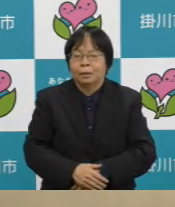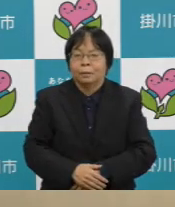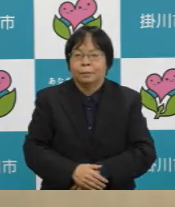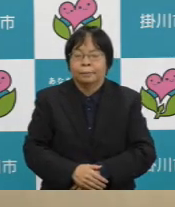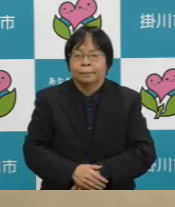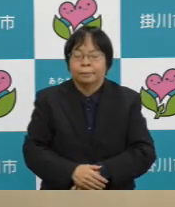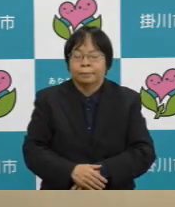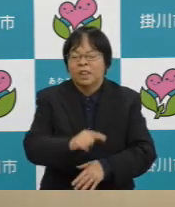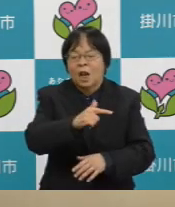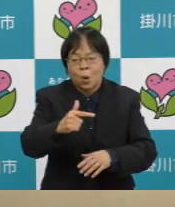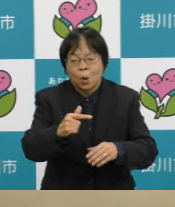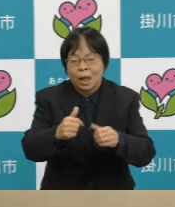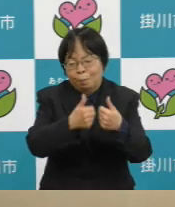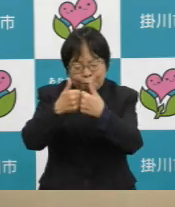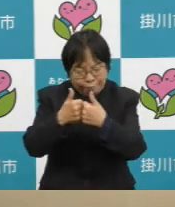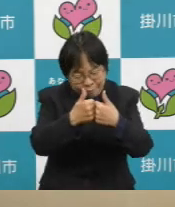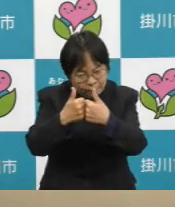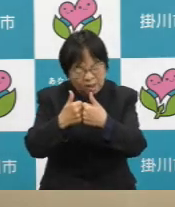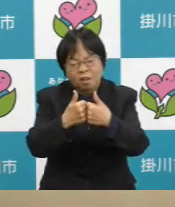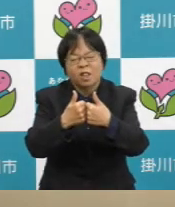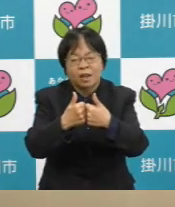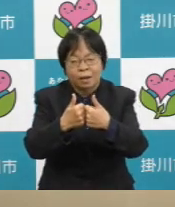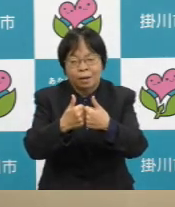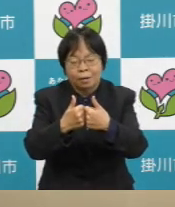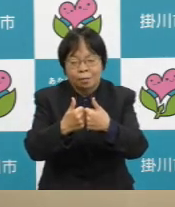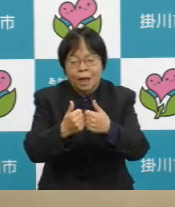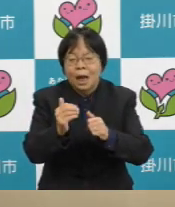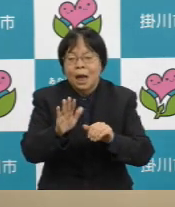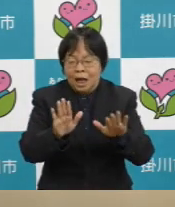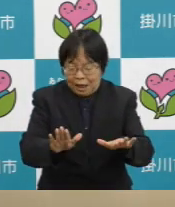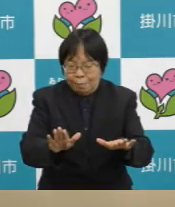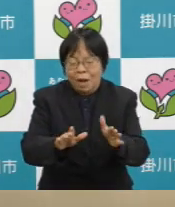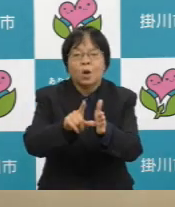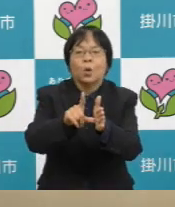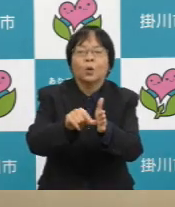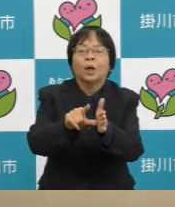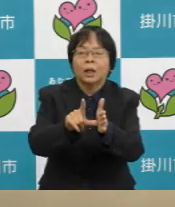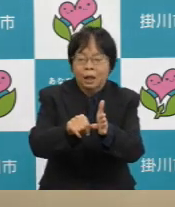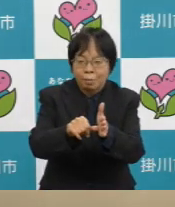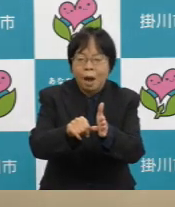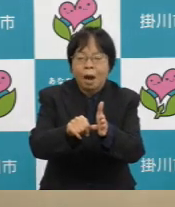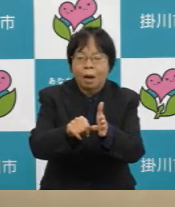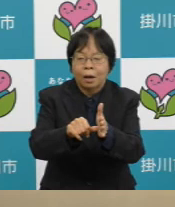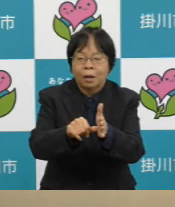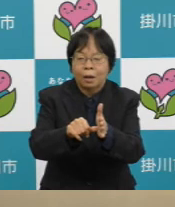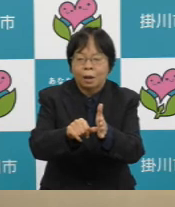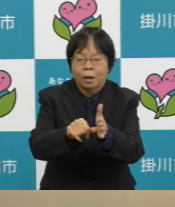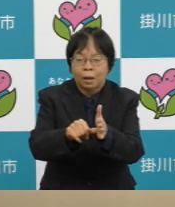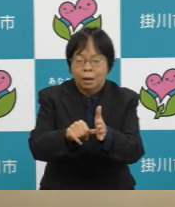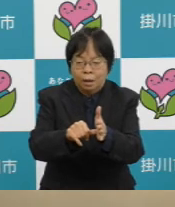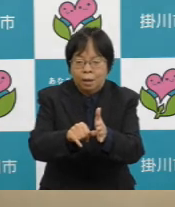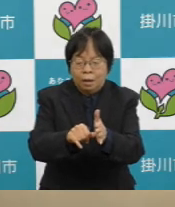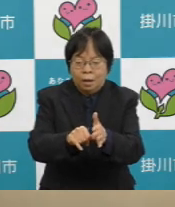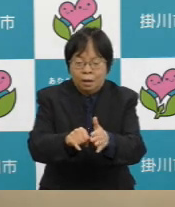いろいろな話し合いというのは、まあ、現時点ではやっぱり JR 東海がそういうこと